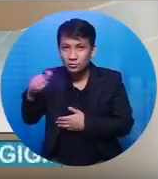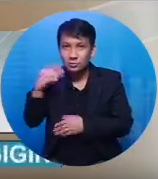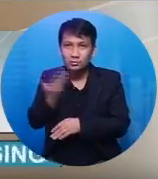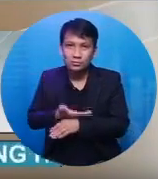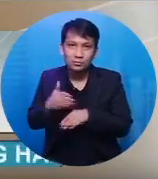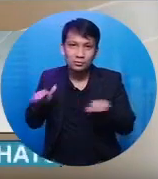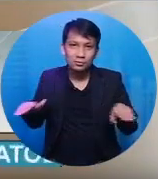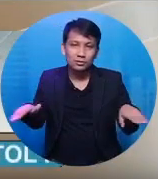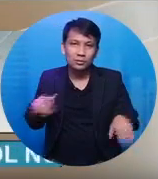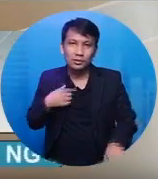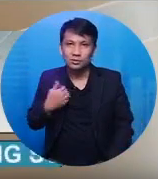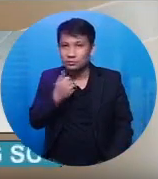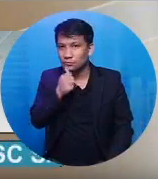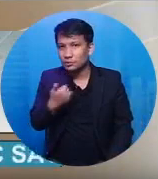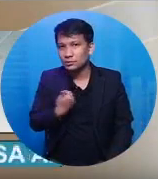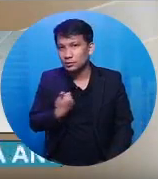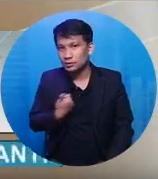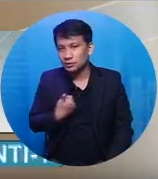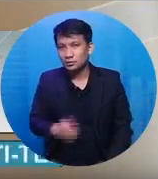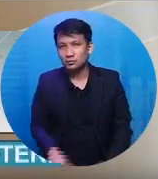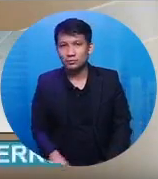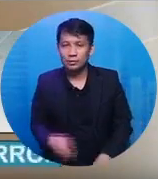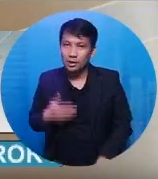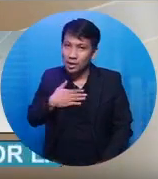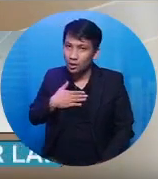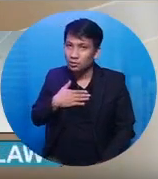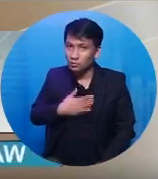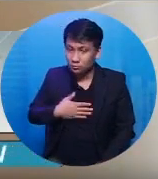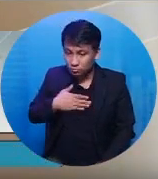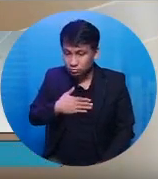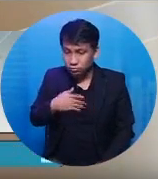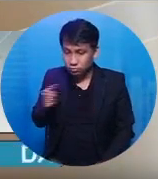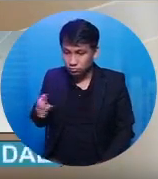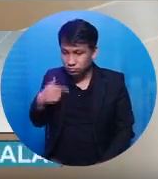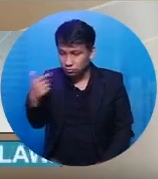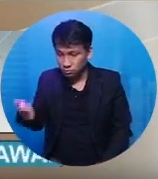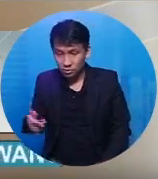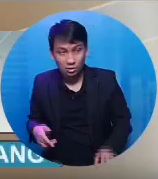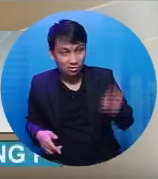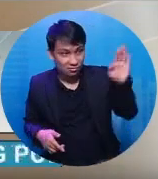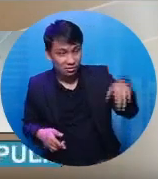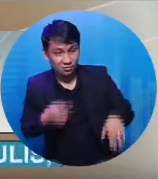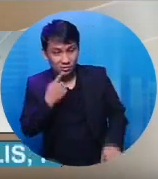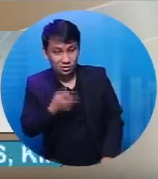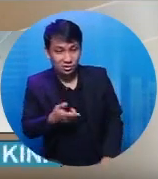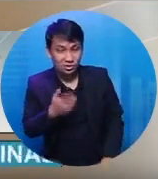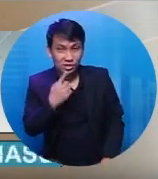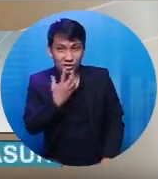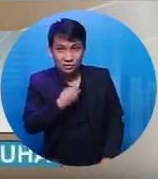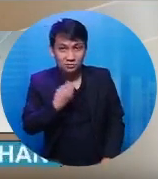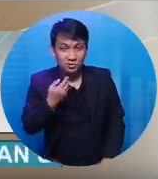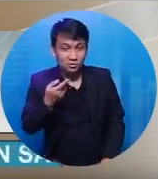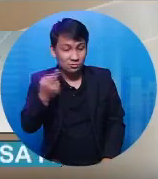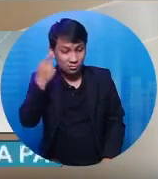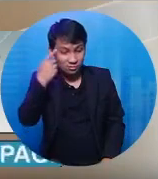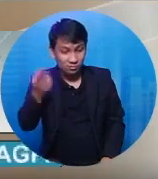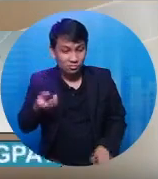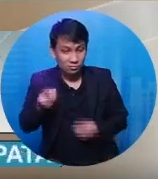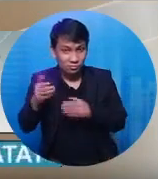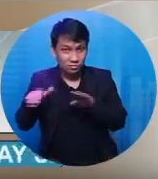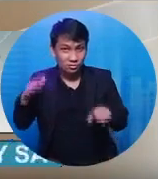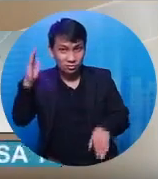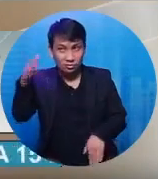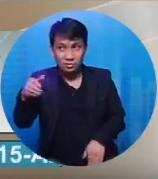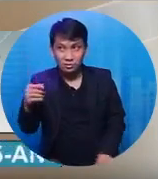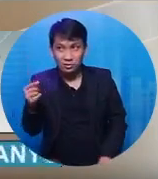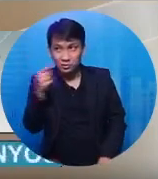bata. Huwag na yung mga sarili natin. Ako nakikiusap sa'yo. Bakit? Sino ba ang hindi gumagawa ng pag-iisip sa mga bata? Mama, huwag mo